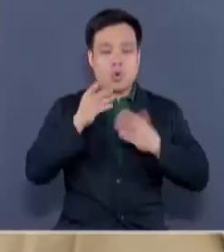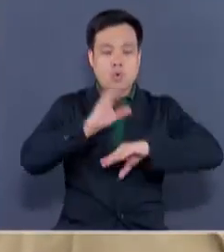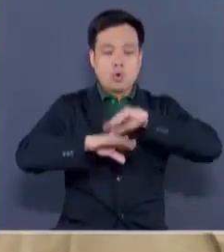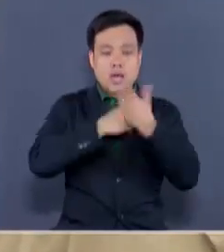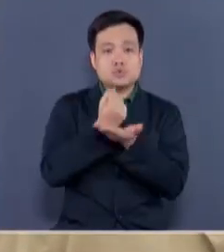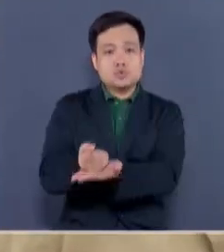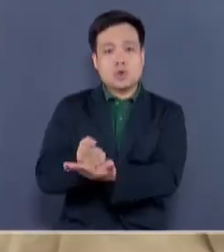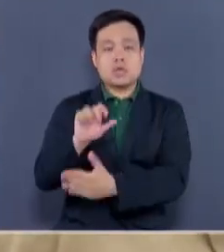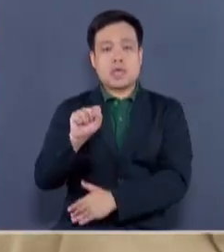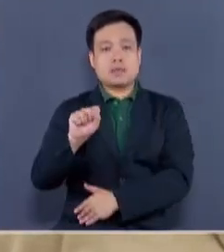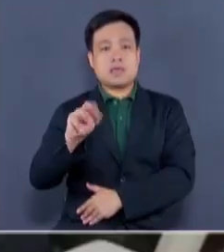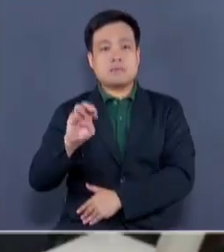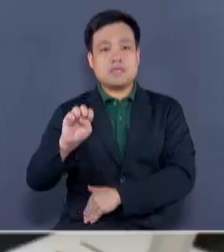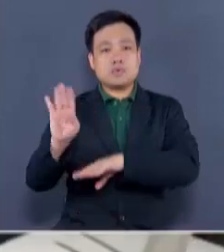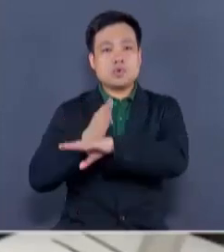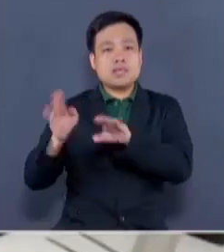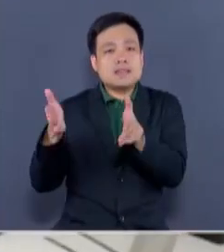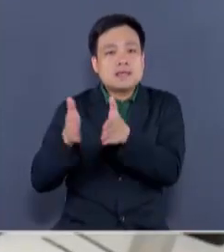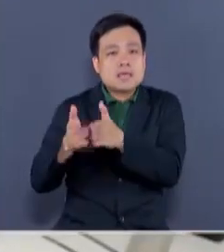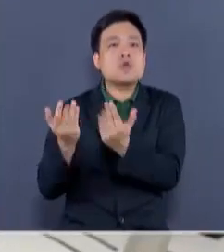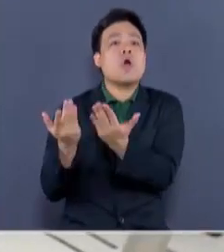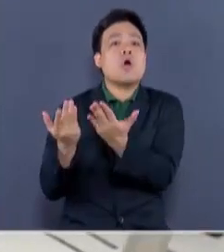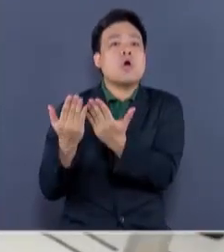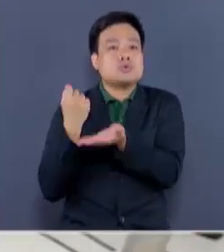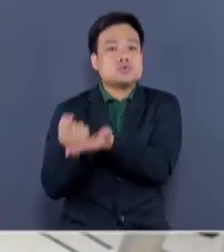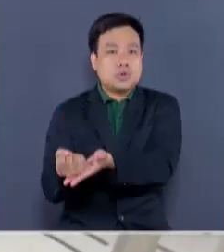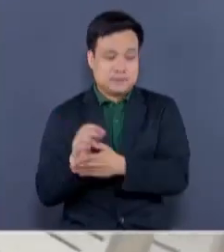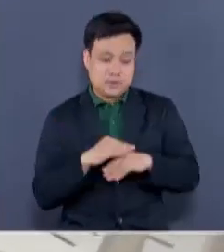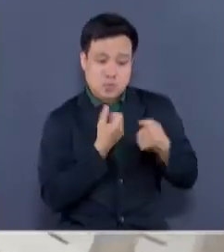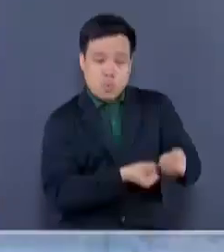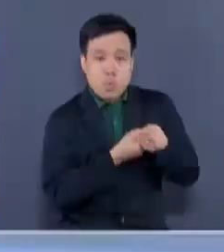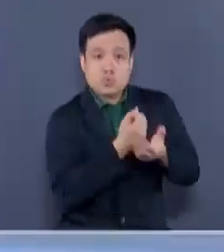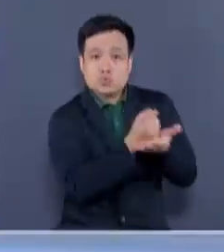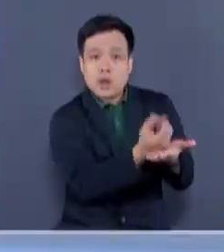ร็วๆนี้อย่างแน่นอนนะครับอ่ะรอฟังกันนะกันนะครับคุณผู้ชมครับว่าหลัง